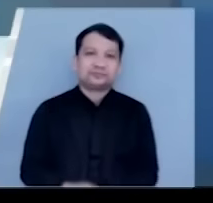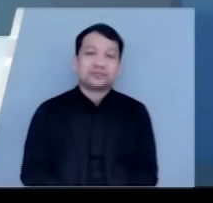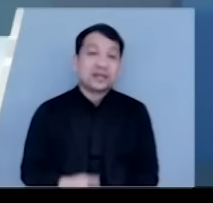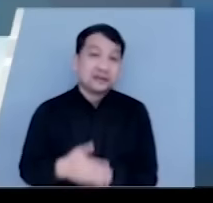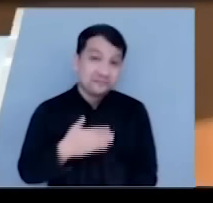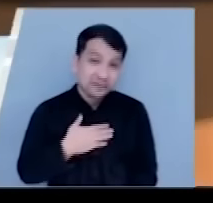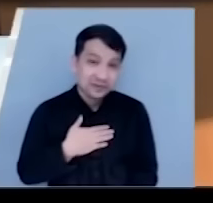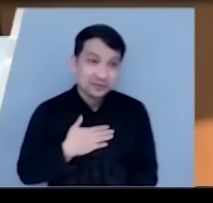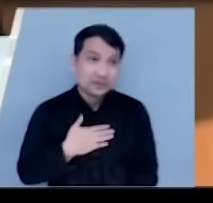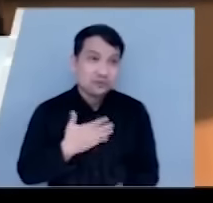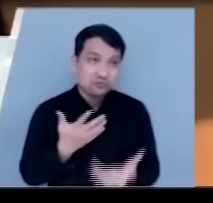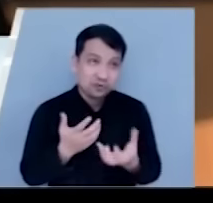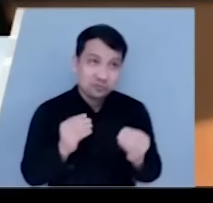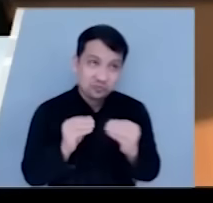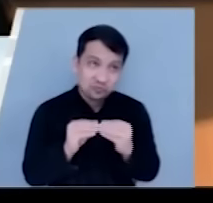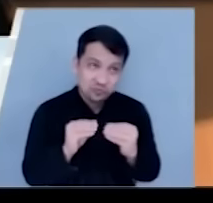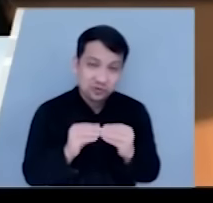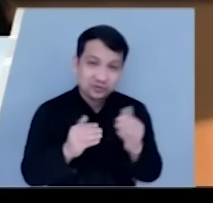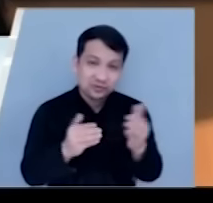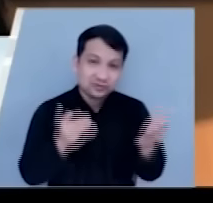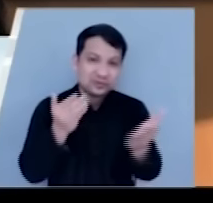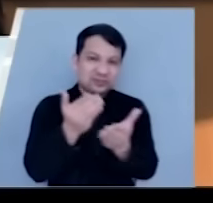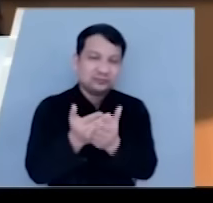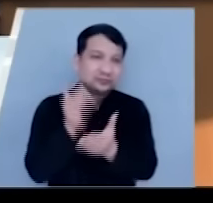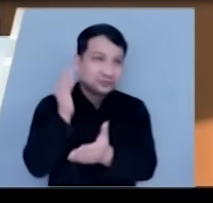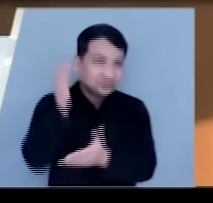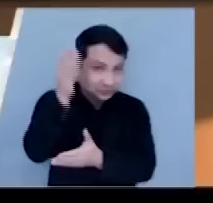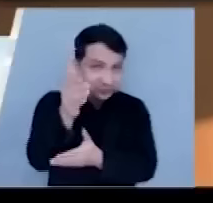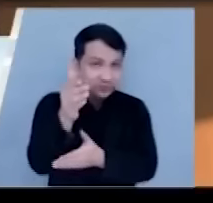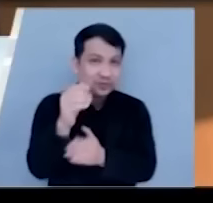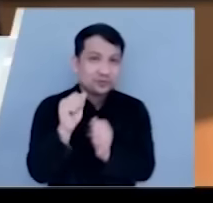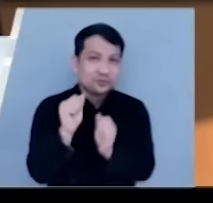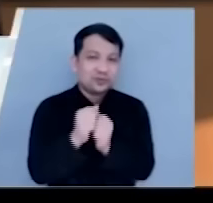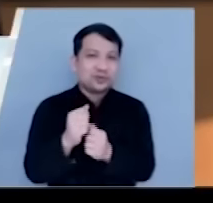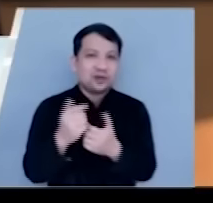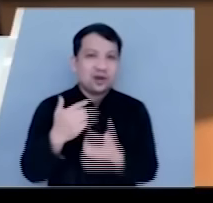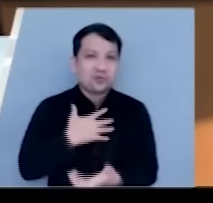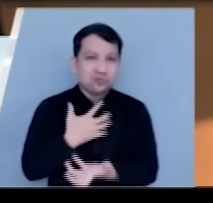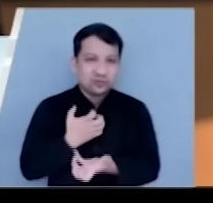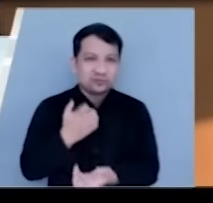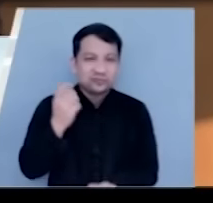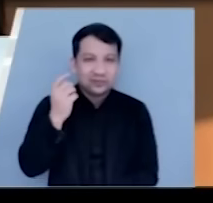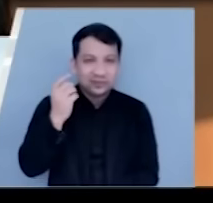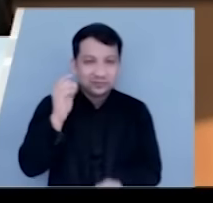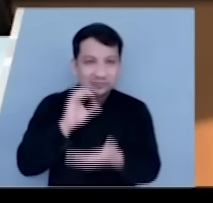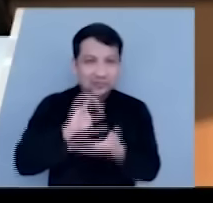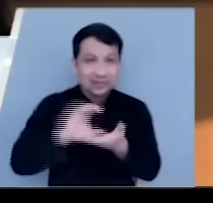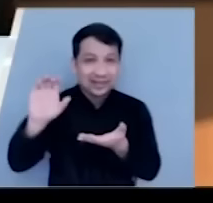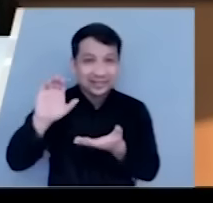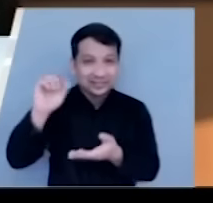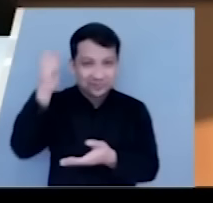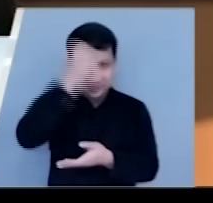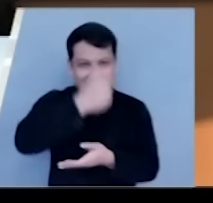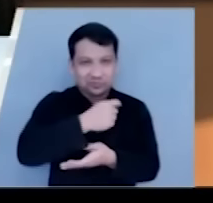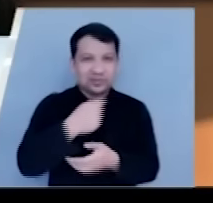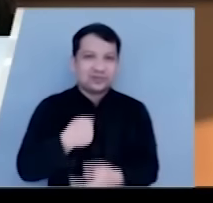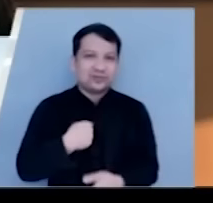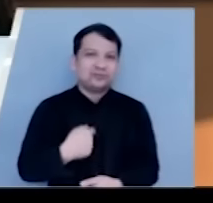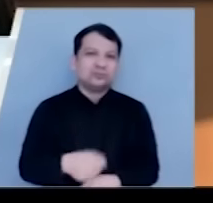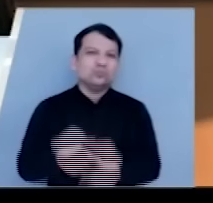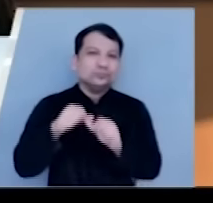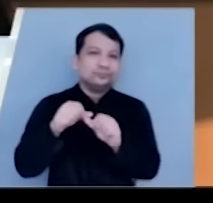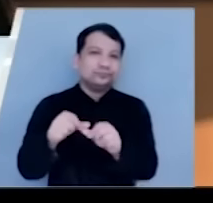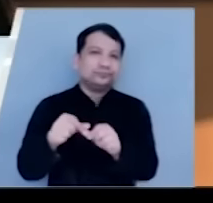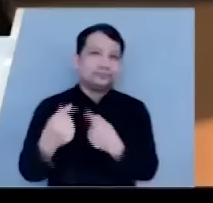maaabot, well, syempre, yun nga po, gusto ko po makapagtapos ng college. Ayan, makontinue po yung ginagawa